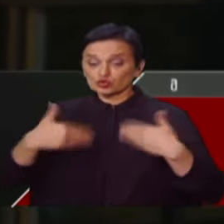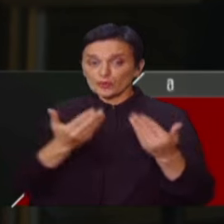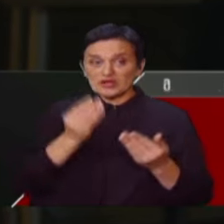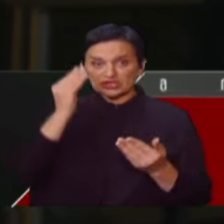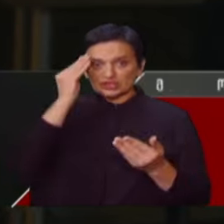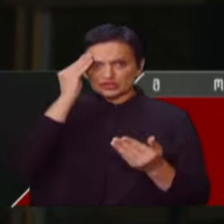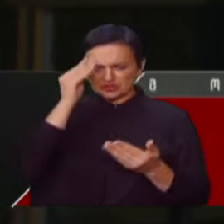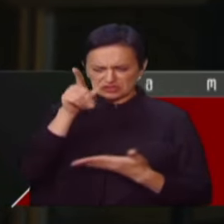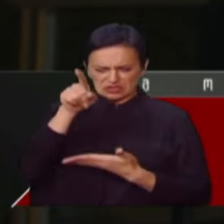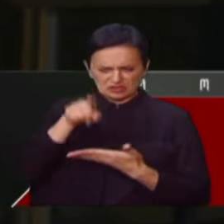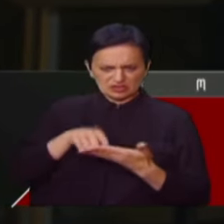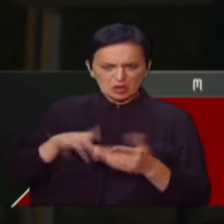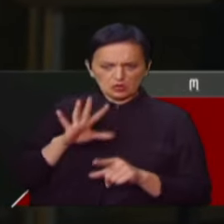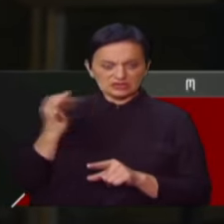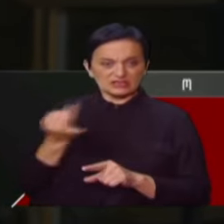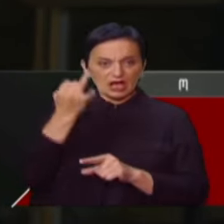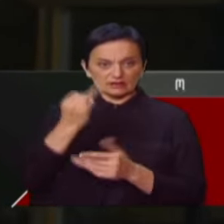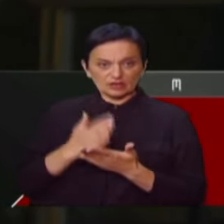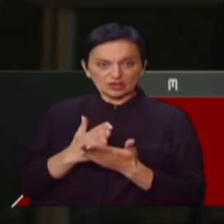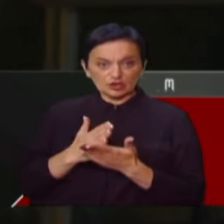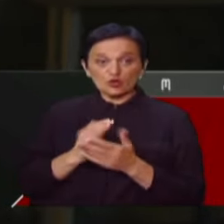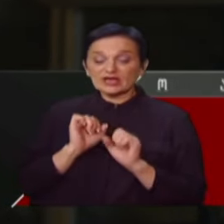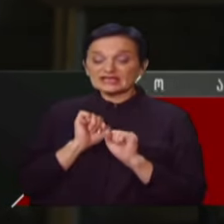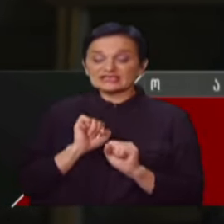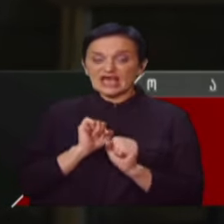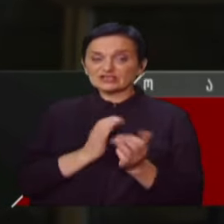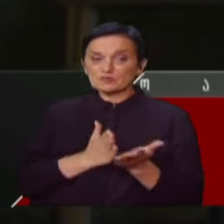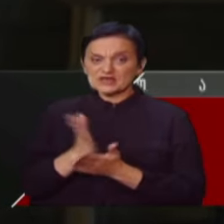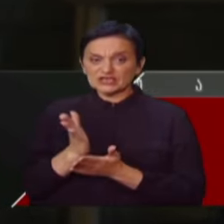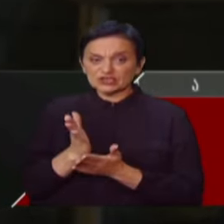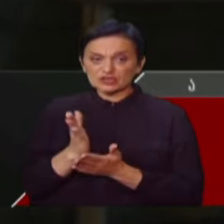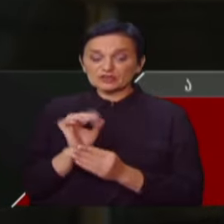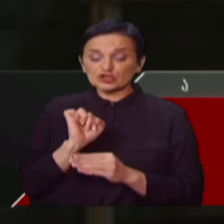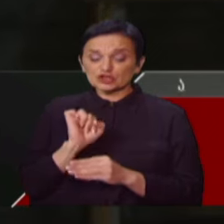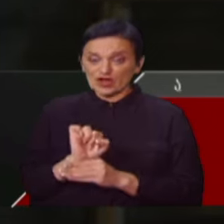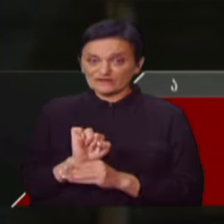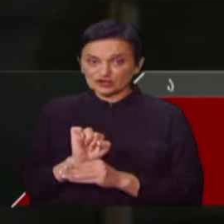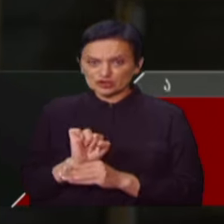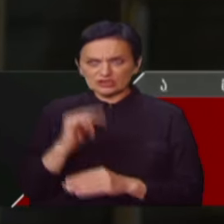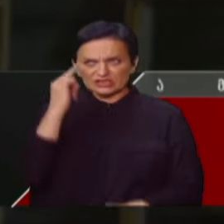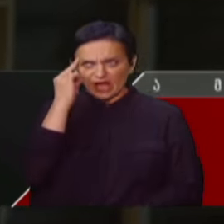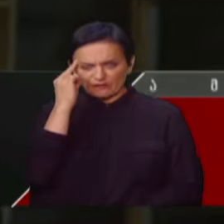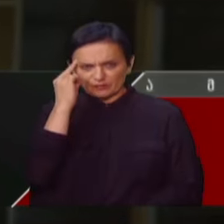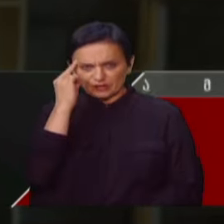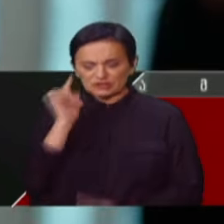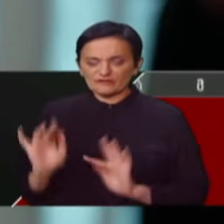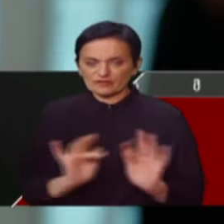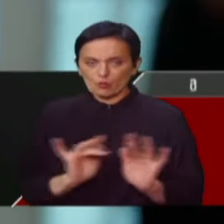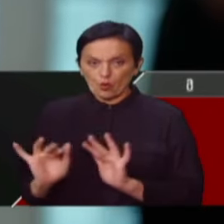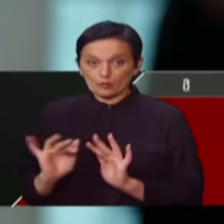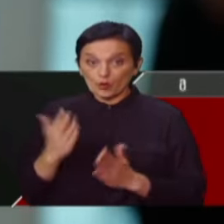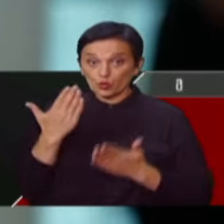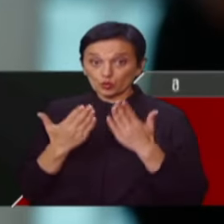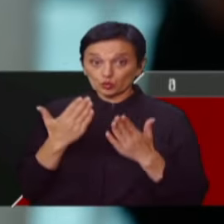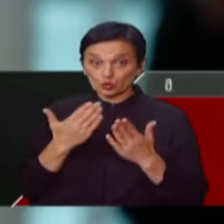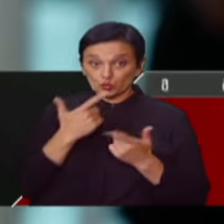შინაარსი დაუჯერებლად საინტერესოა. დაიცავი პრინციპი: შევჩერდი, დავფიქრდი, ვიმოქმედე. თუ კი